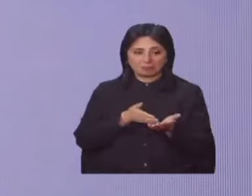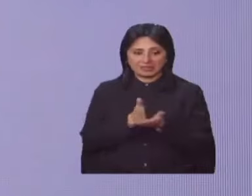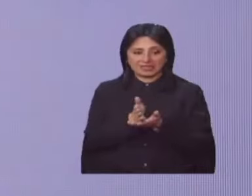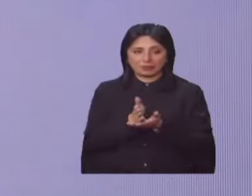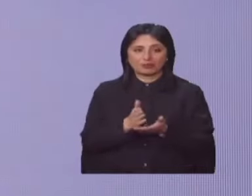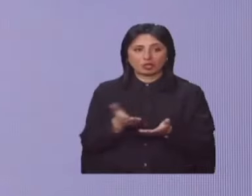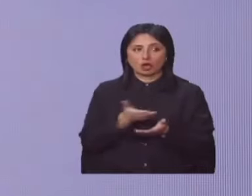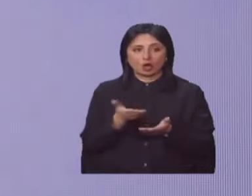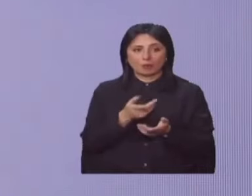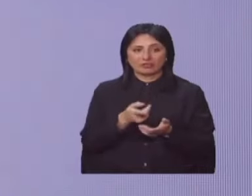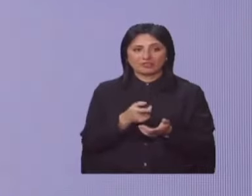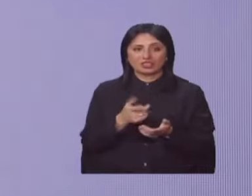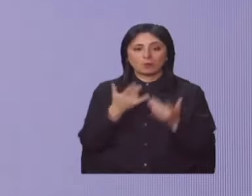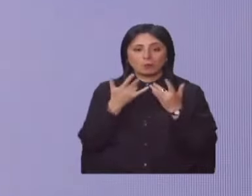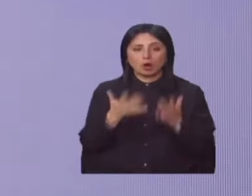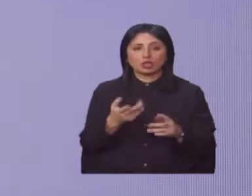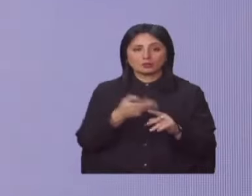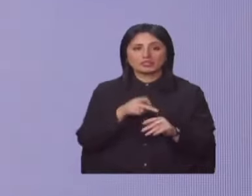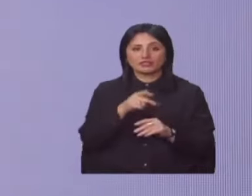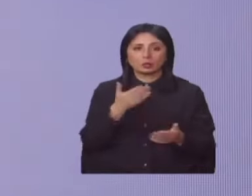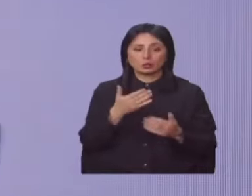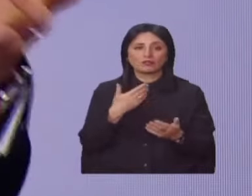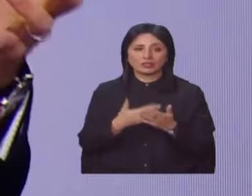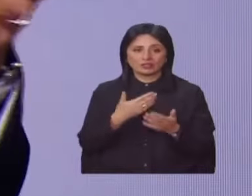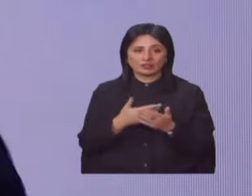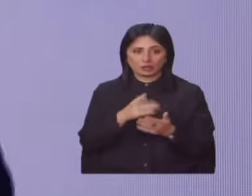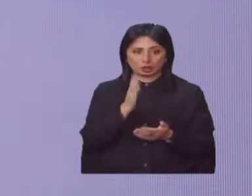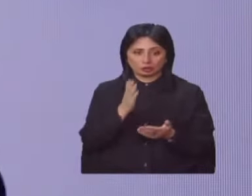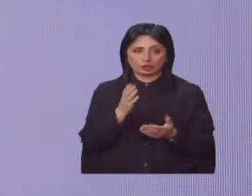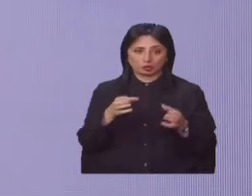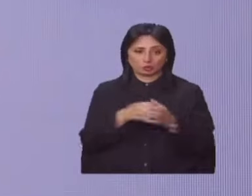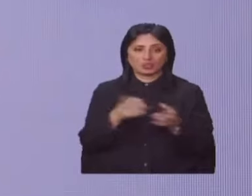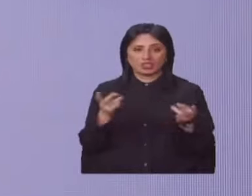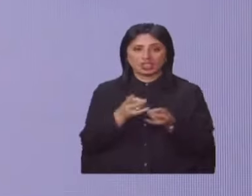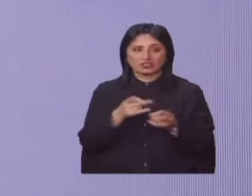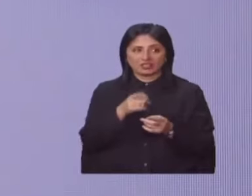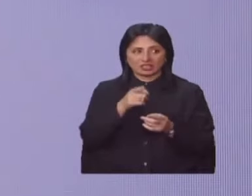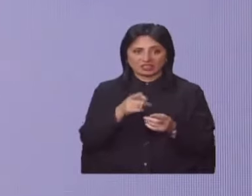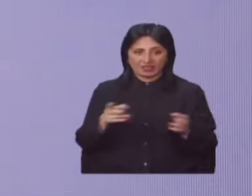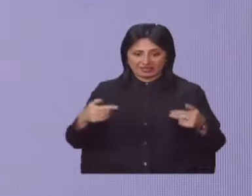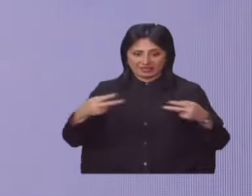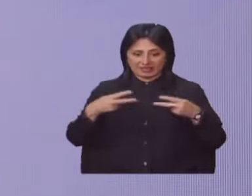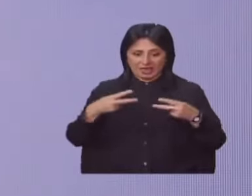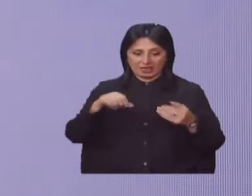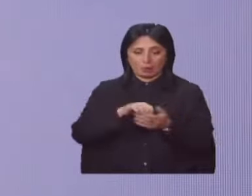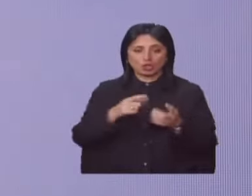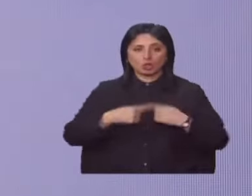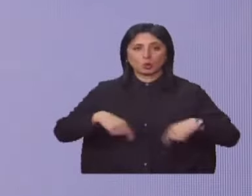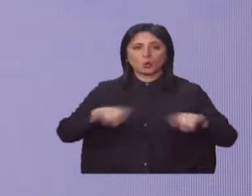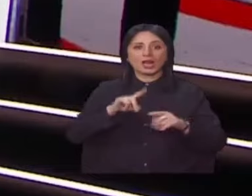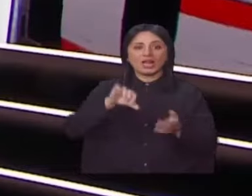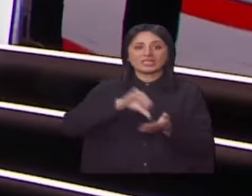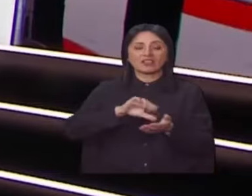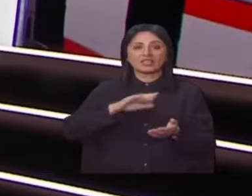პრინციპები რომელსაც მოითხოვთ იმისთვის რომ თუ თქვა რომელიმე ჯგუფს დასჭირდება თქვენი თანამონაწილეობა კოალიციაში რას